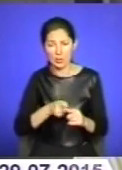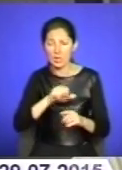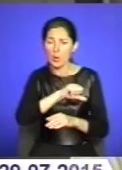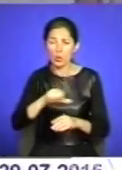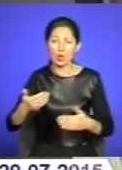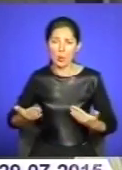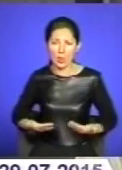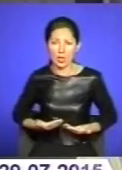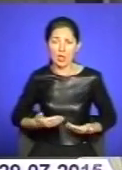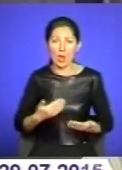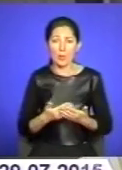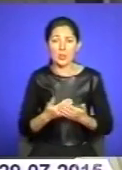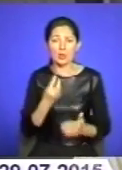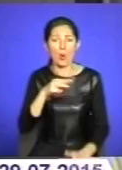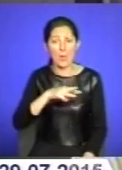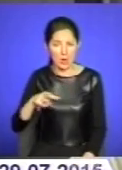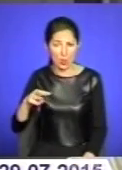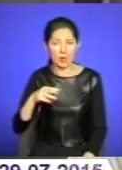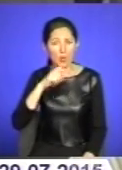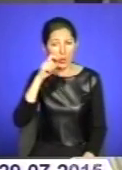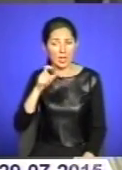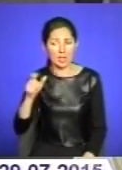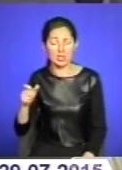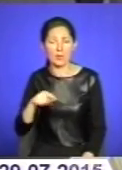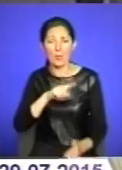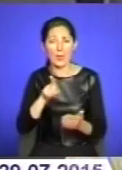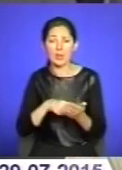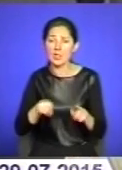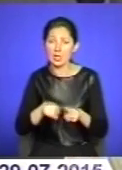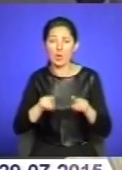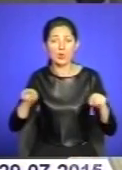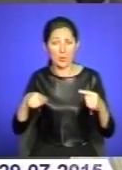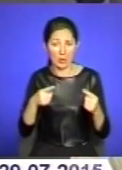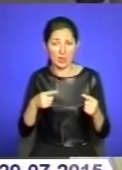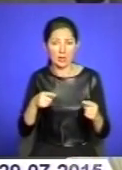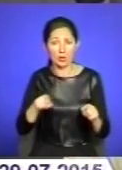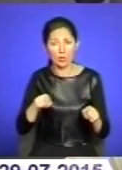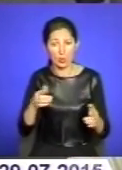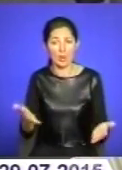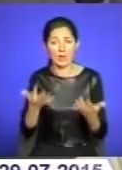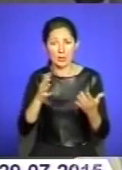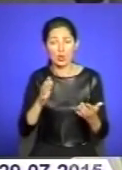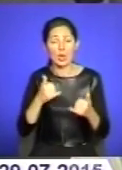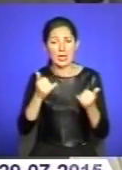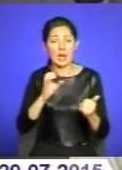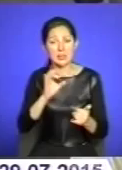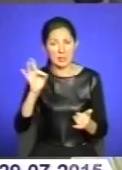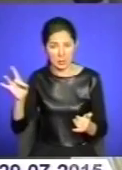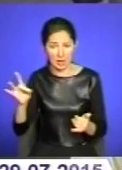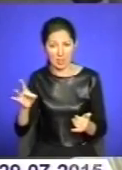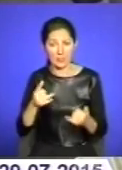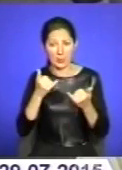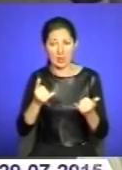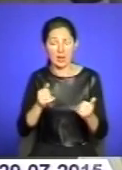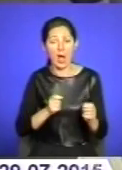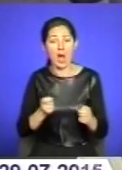проживало десь в районі мільйона українців. І питання теж піднімалося. А тут з'ясувалося, що для Радянського Союзу і для